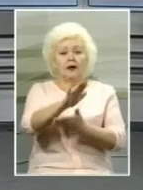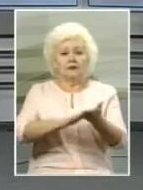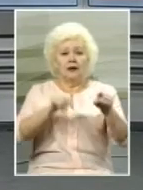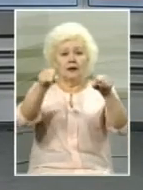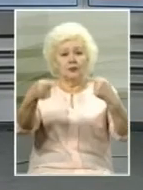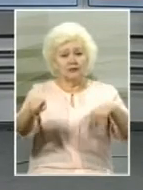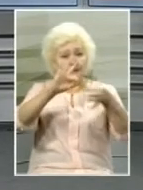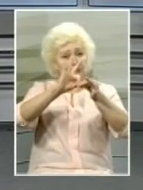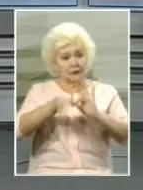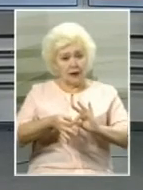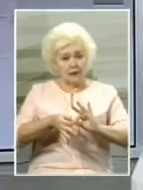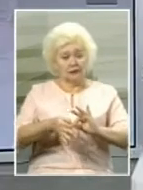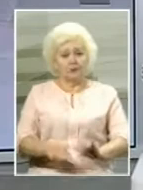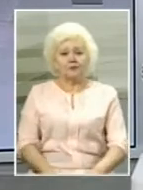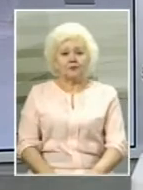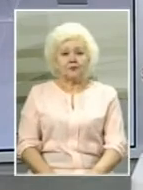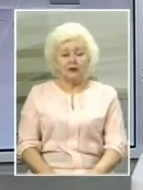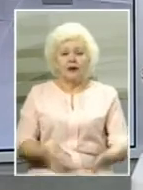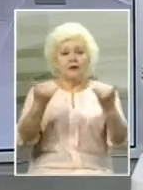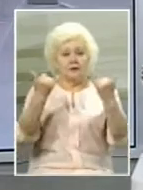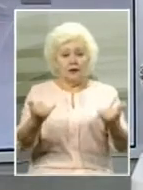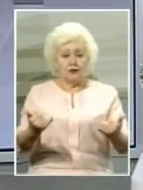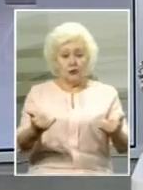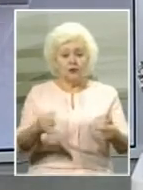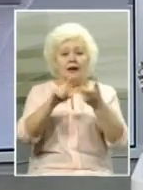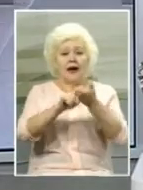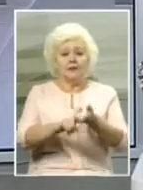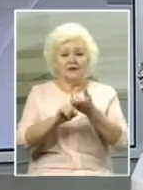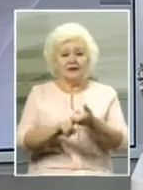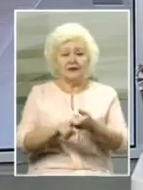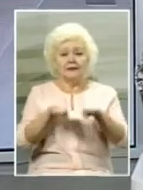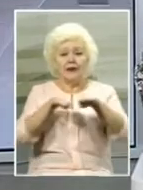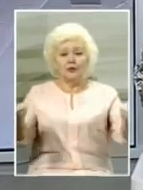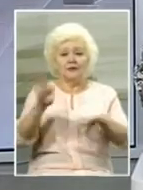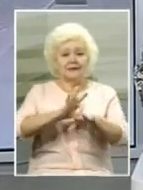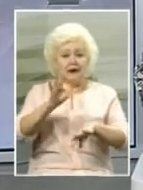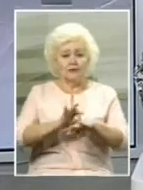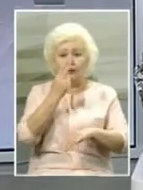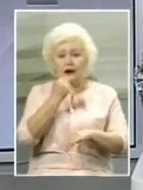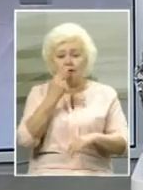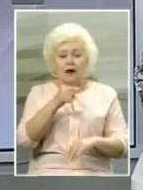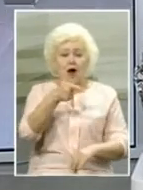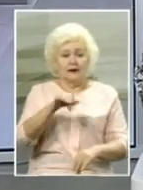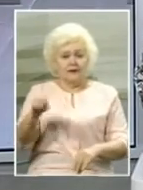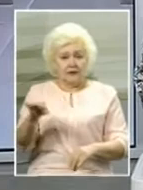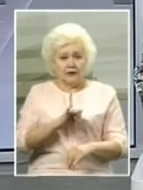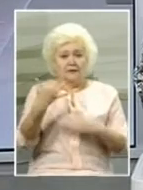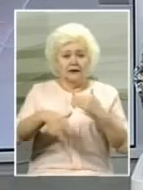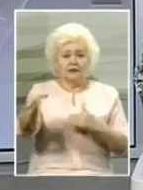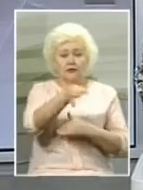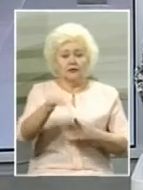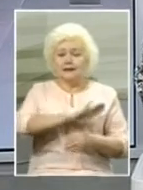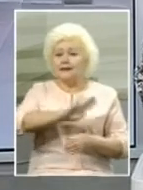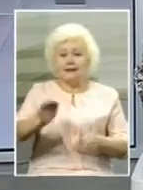Далі про це та інше детальніше. На сьогодні епідеміологічний поріг захворюваності на грип та ГРВІ в Херсонській області